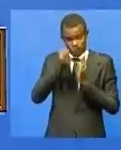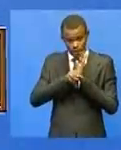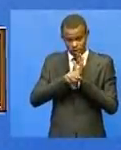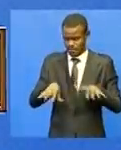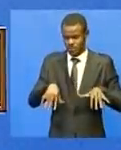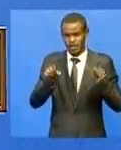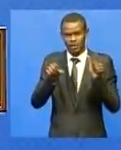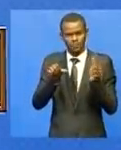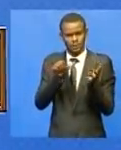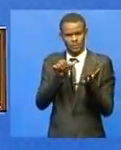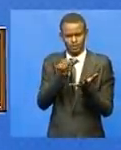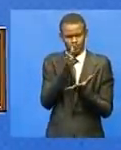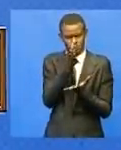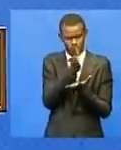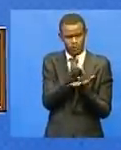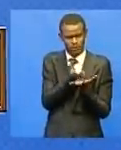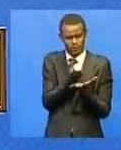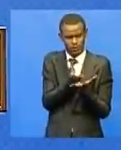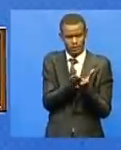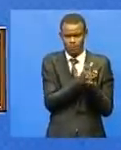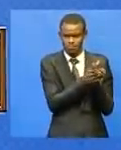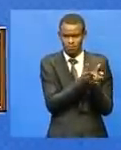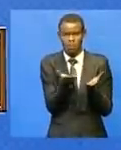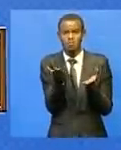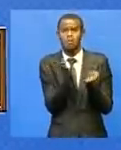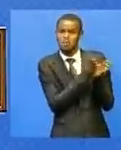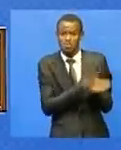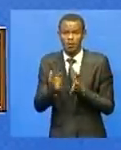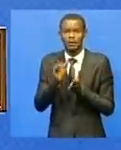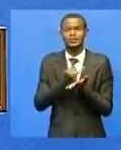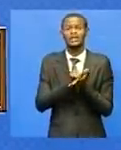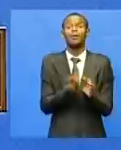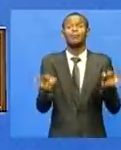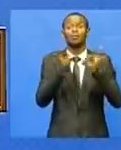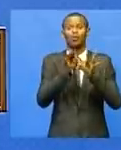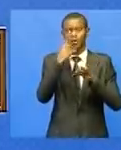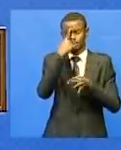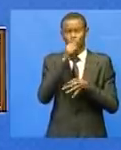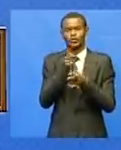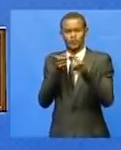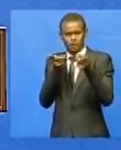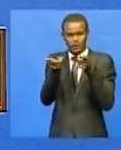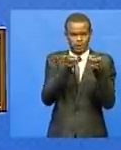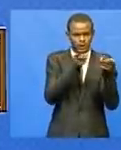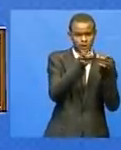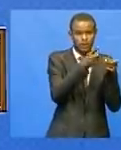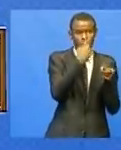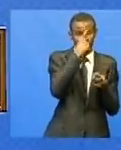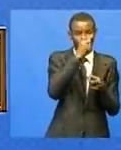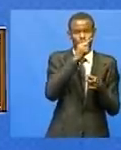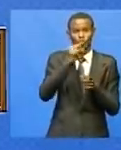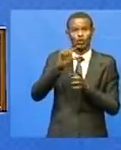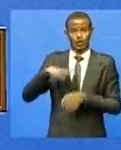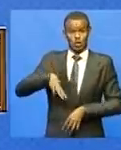le présent plan de travail qui constitue l'instrument authentique de gestion aux yeux du Comité international des litiers et des